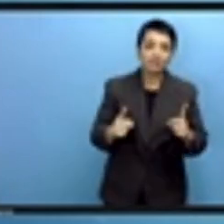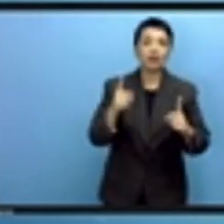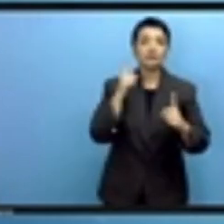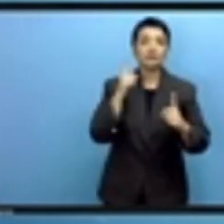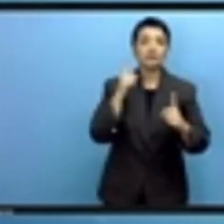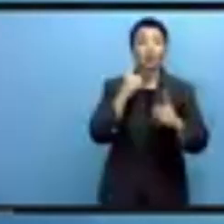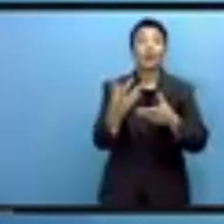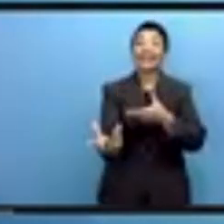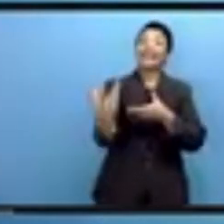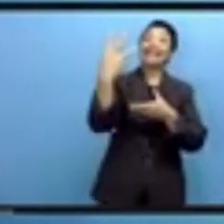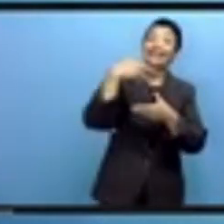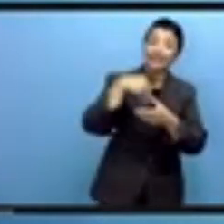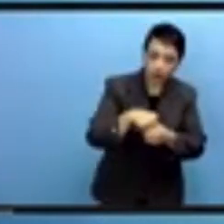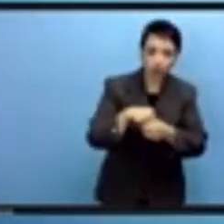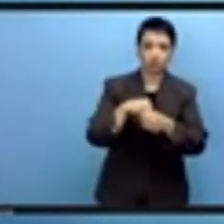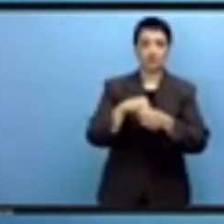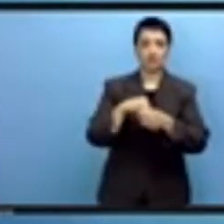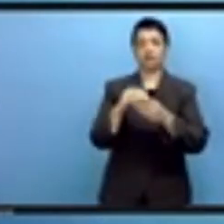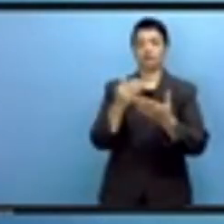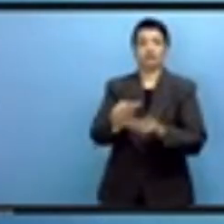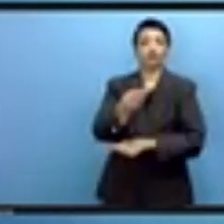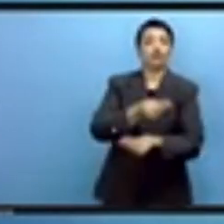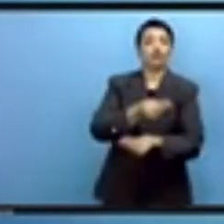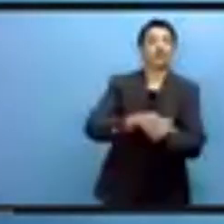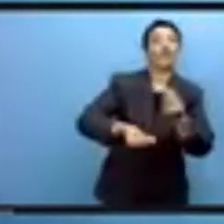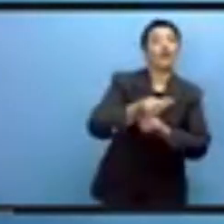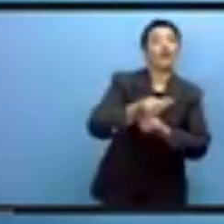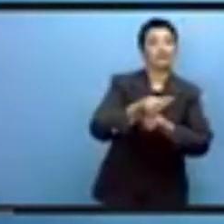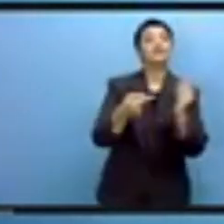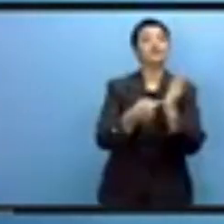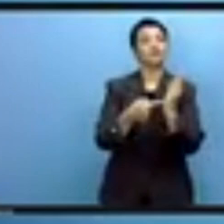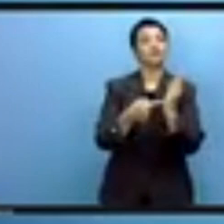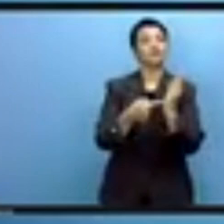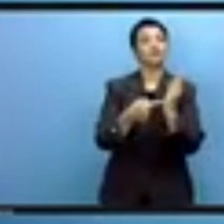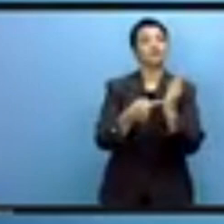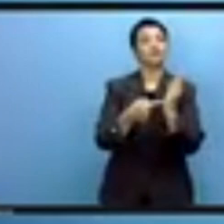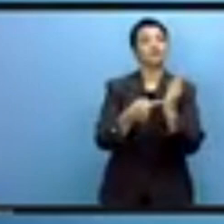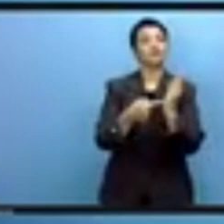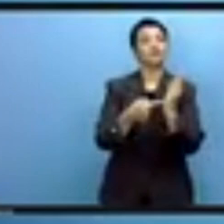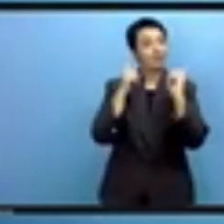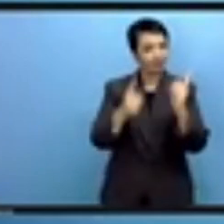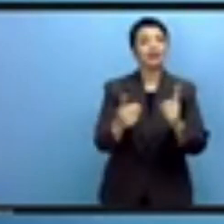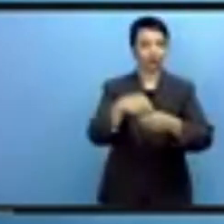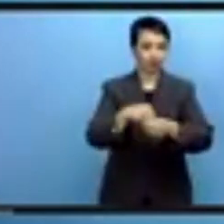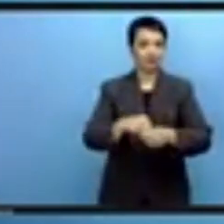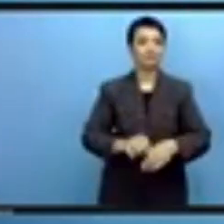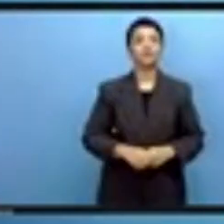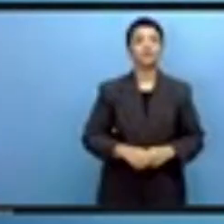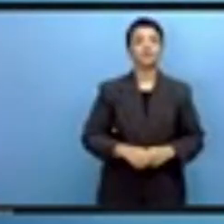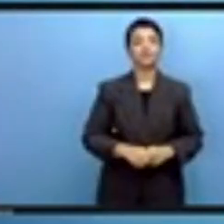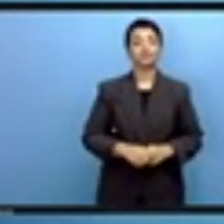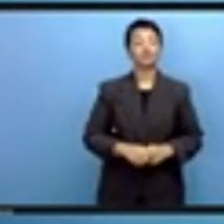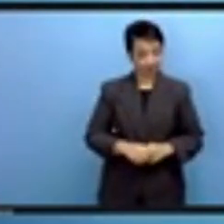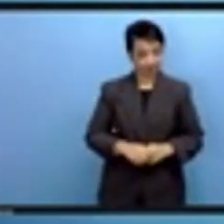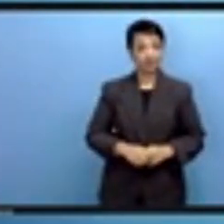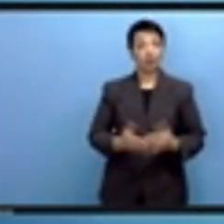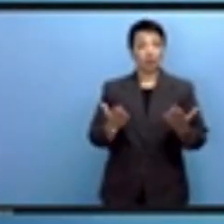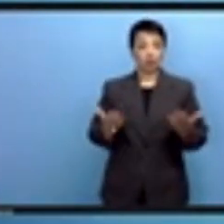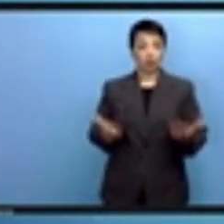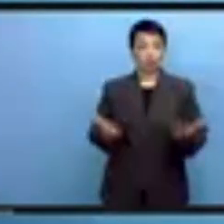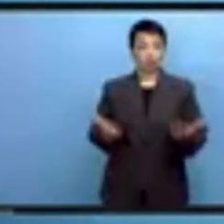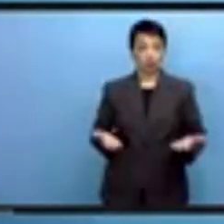放在另一个要点上面，那就是要有一个维护，那就是我们要有一